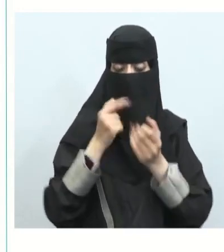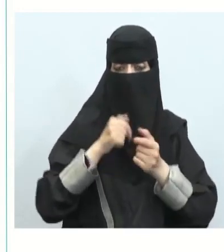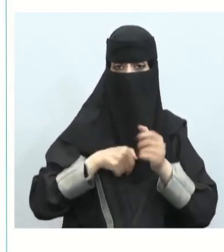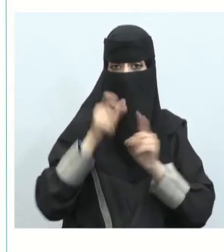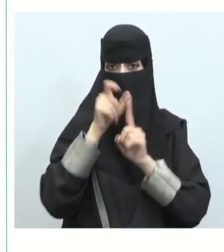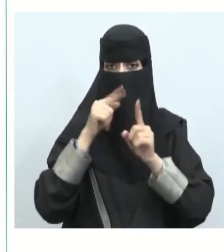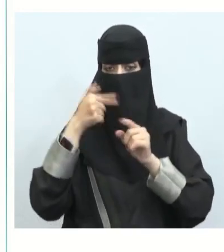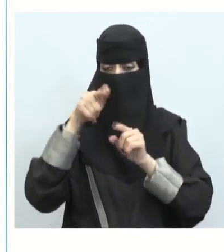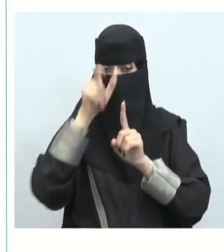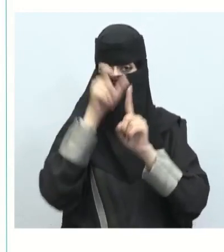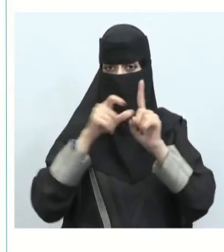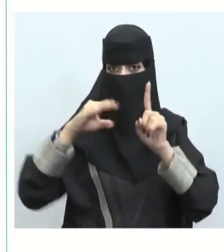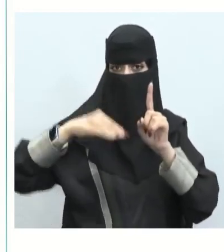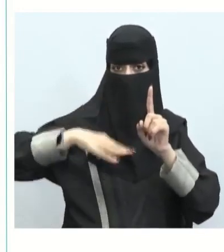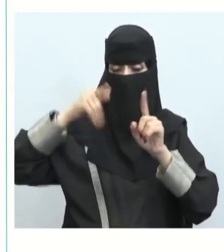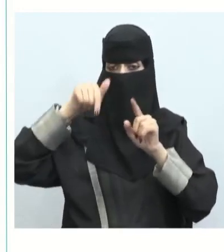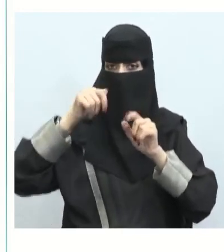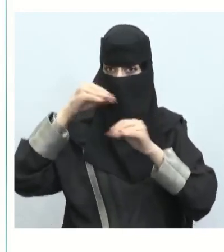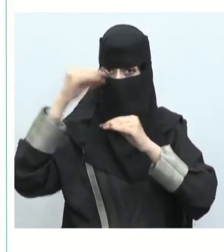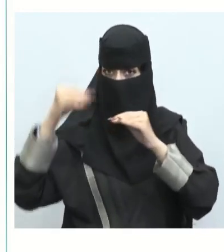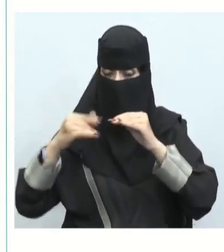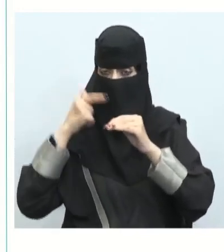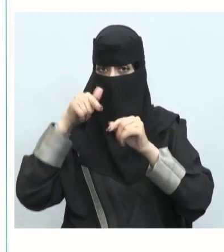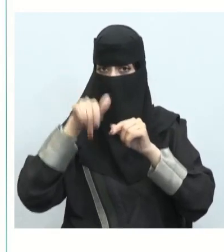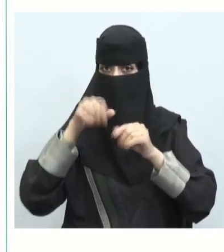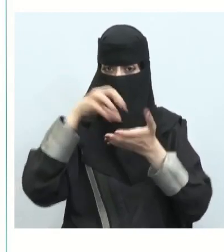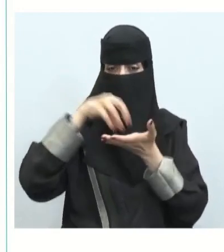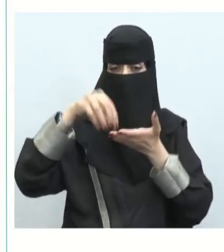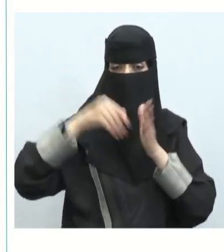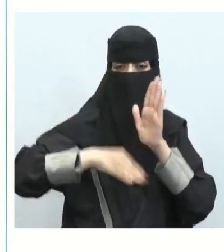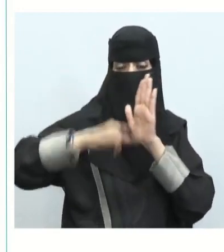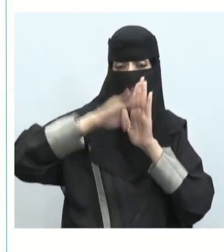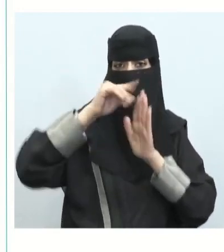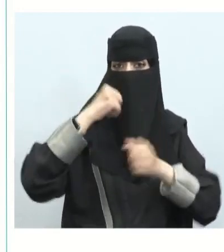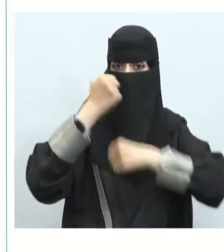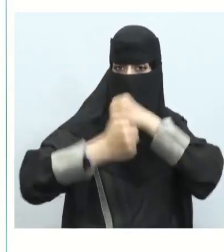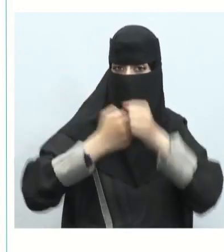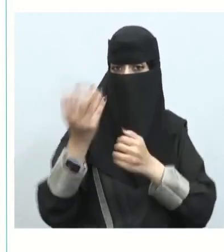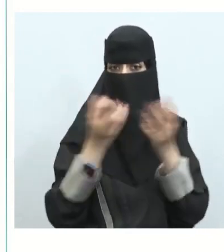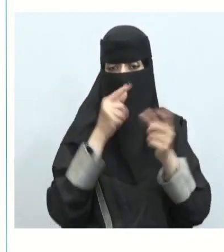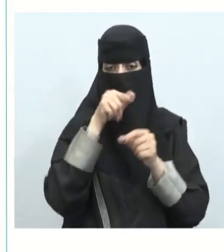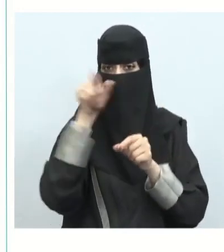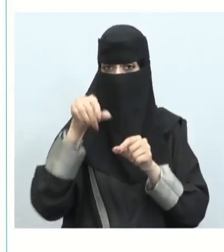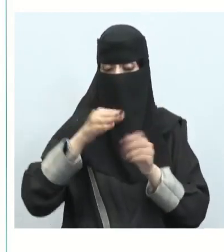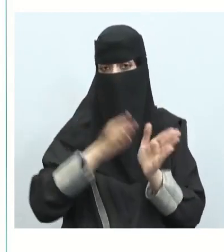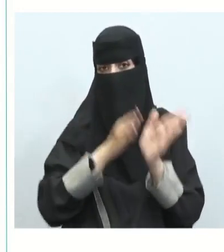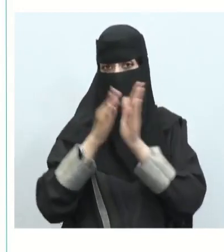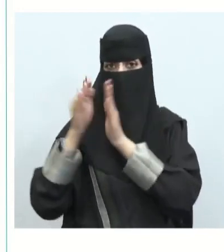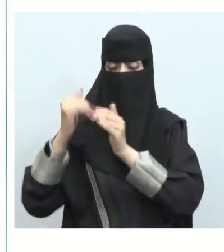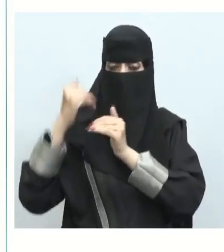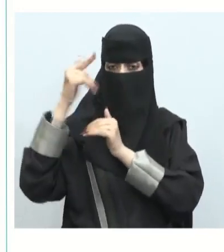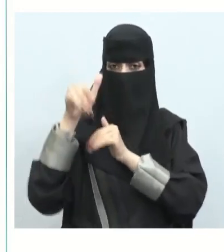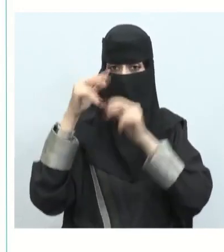يسقط هذا الهرم على الموظفين ويعرف اماكنهم في هذا الهرم بعد ذلك يحاول اشباع الحاجات لكي ينتقلون معه في